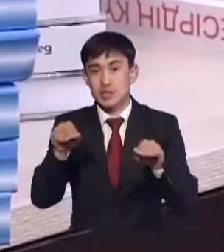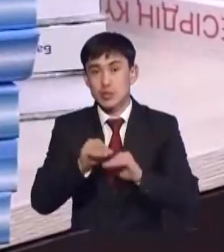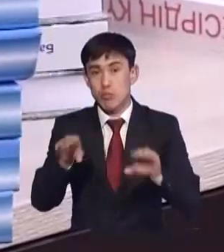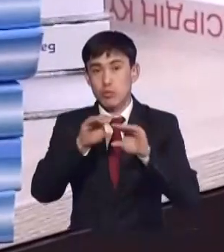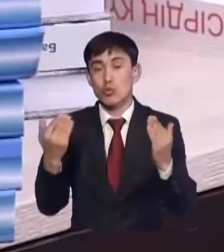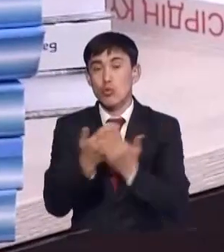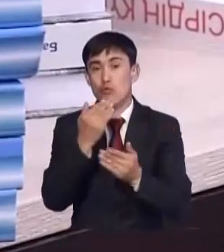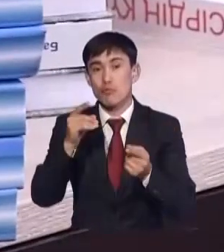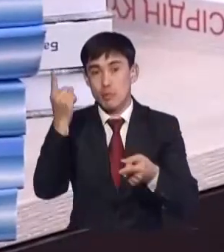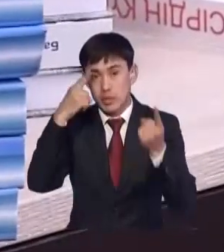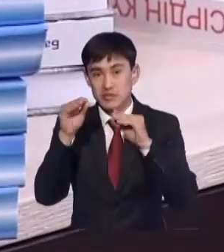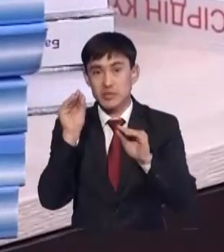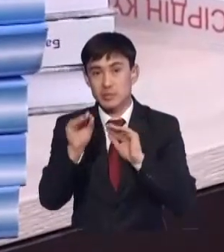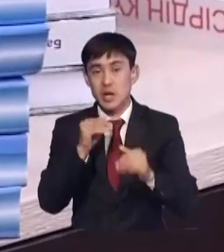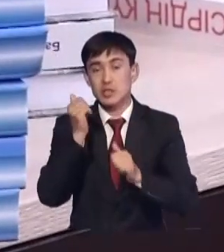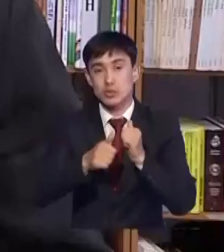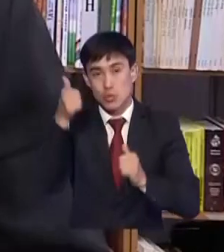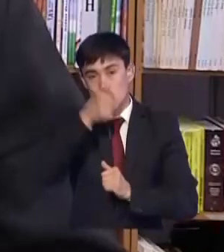обновляются новыми произведениями